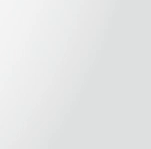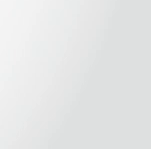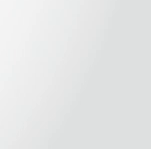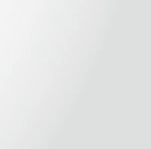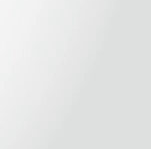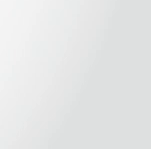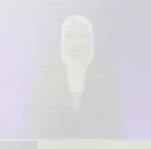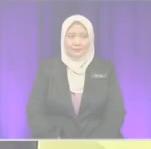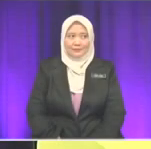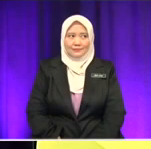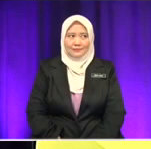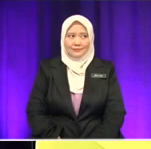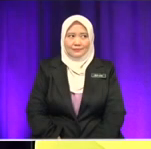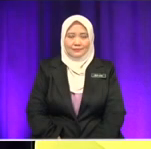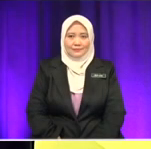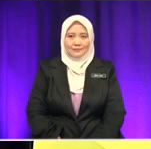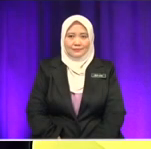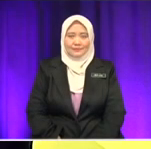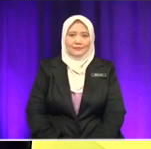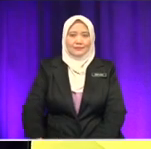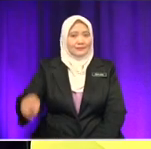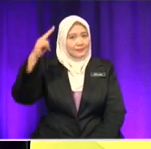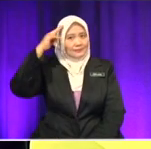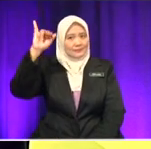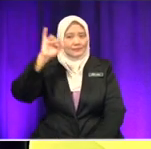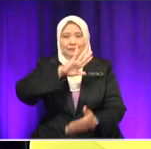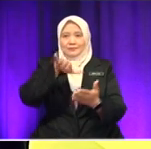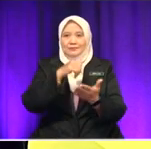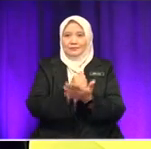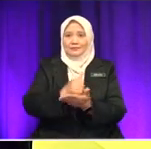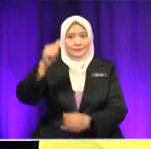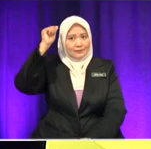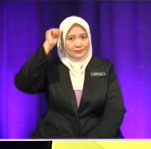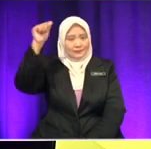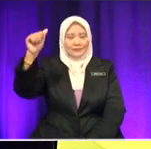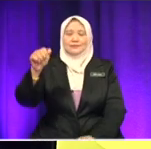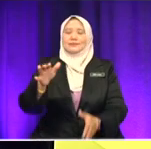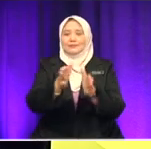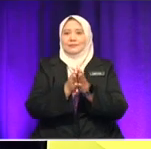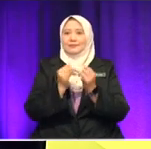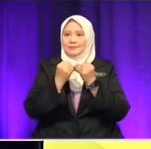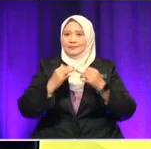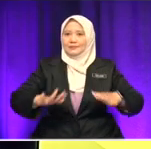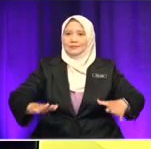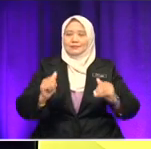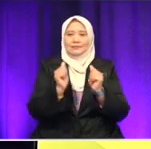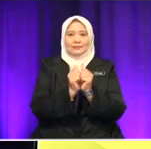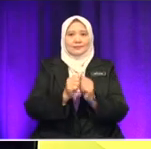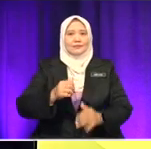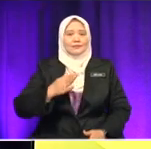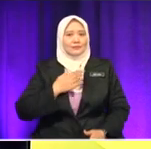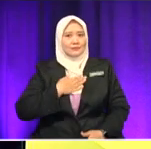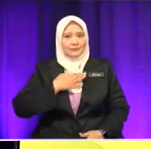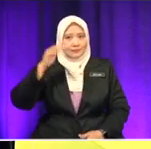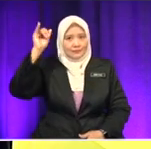di KPM. Hai semua, Assalamualaikum, salam sejahtera. Anda bersama saya Irfan Syahmi di